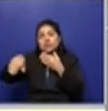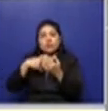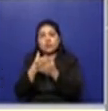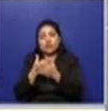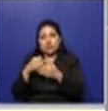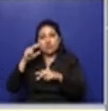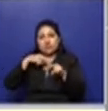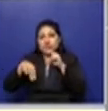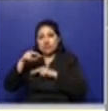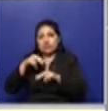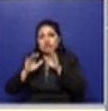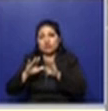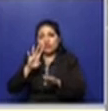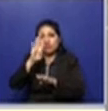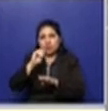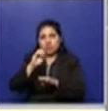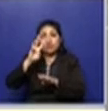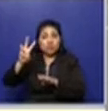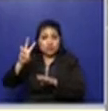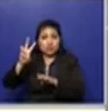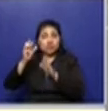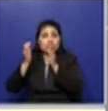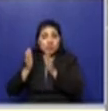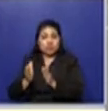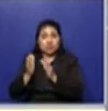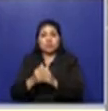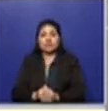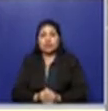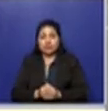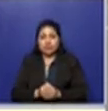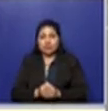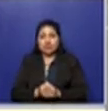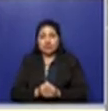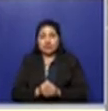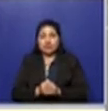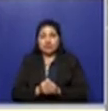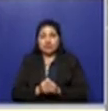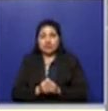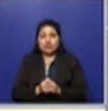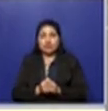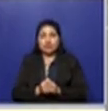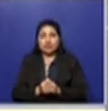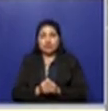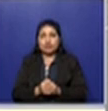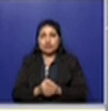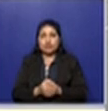ริโภคอีกจำนวน46ตัวอย่างนะครับ